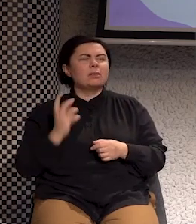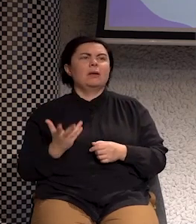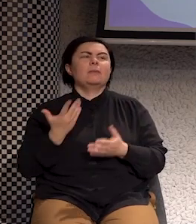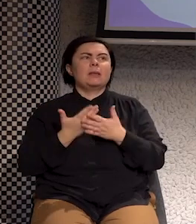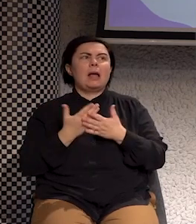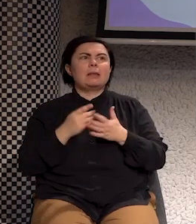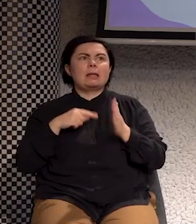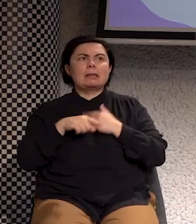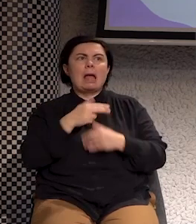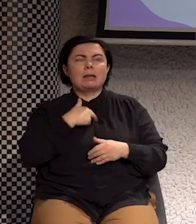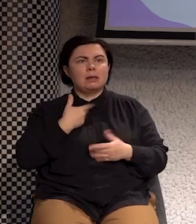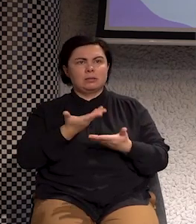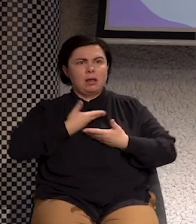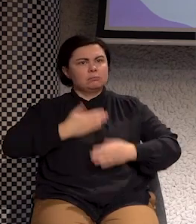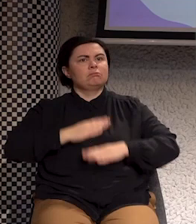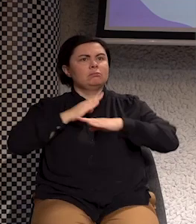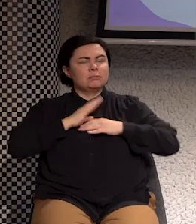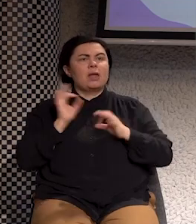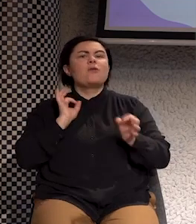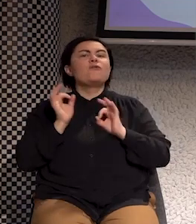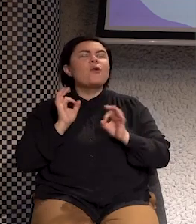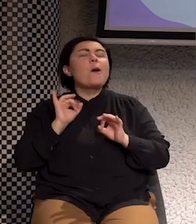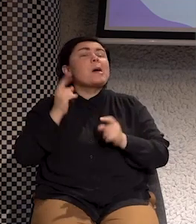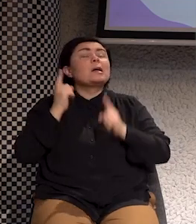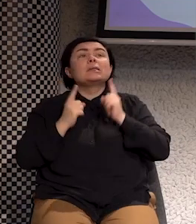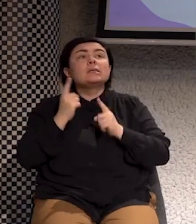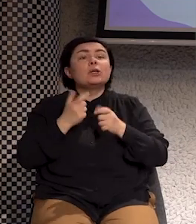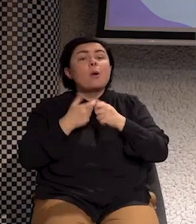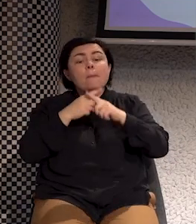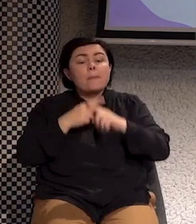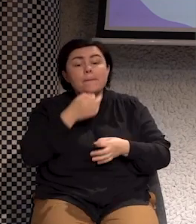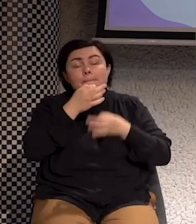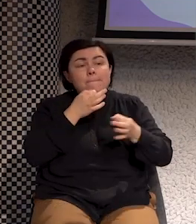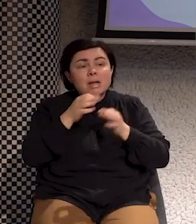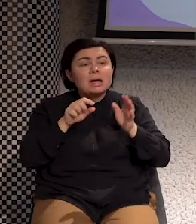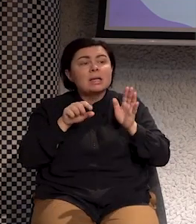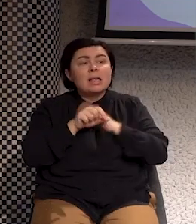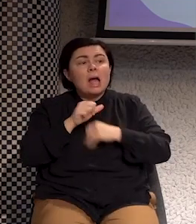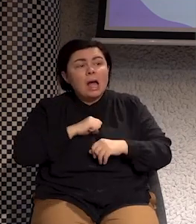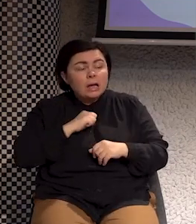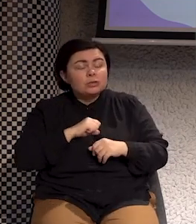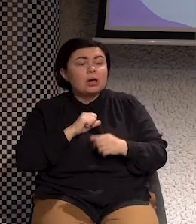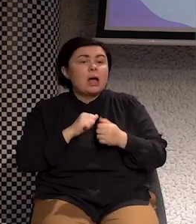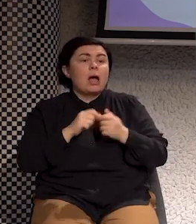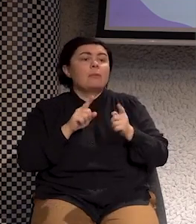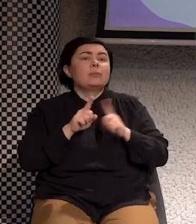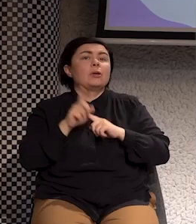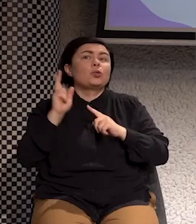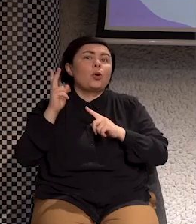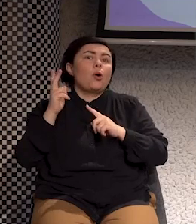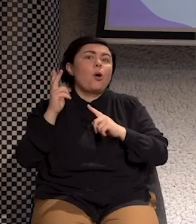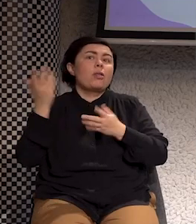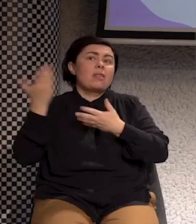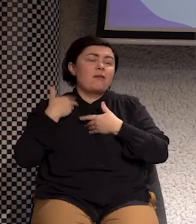dla nas to jest zawsze bardzo budująca informacja i jak czasami robimy takie ankiety ewaluacyjne dla samych siebie albo dlatego, że grantobiorca ich wymaga,